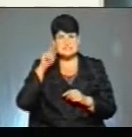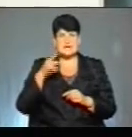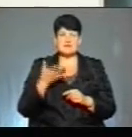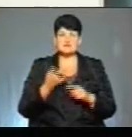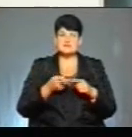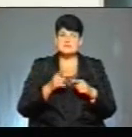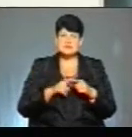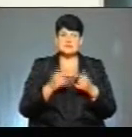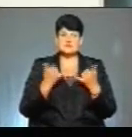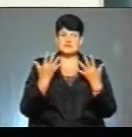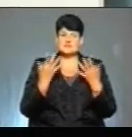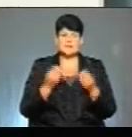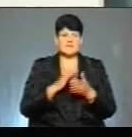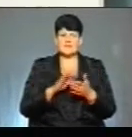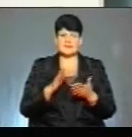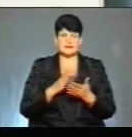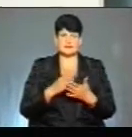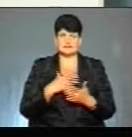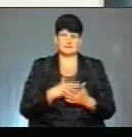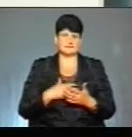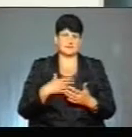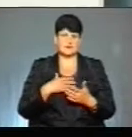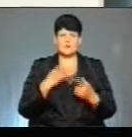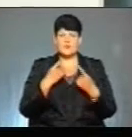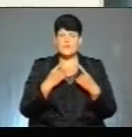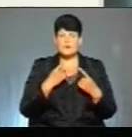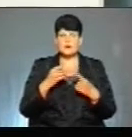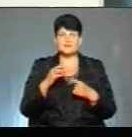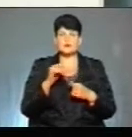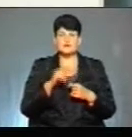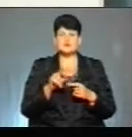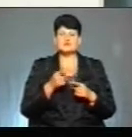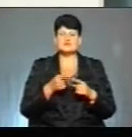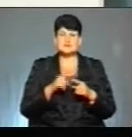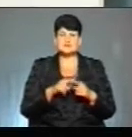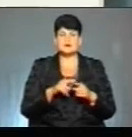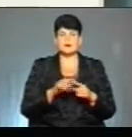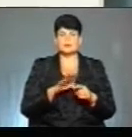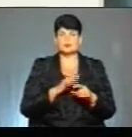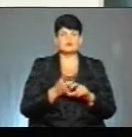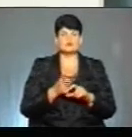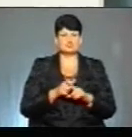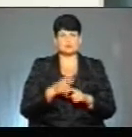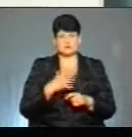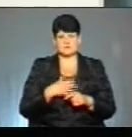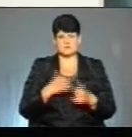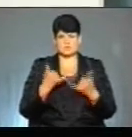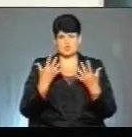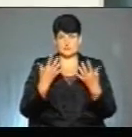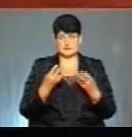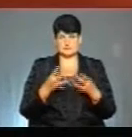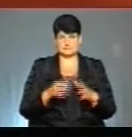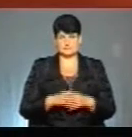це не є на сьогоднішній час дуже актуальним, і тому говорити про те, що це було надзвичайно важливим, на сьогоднішній час